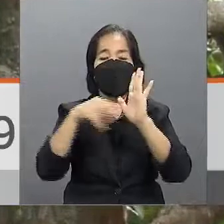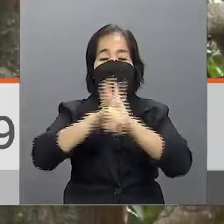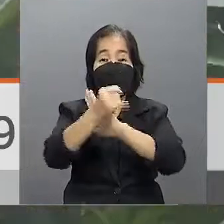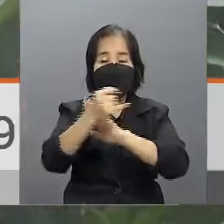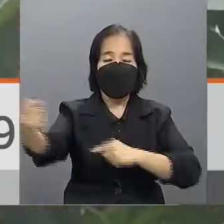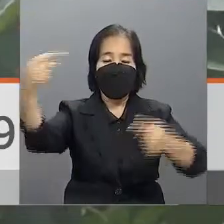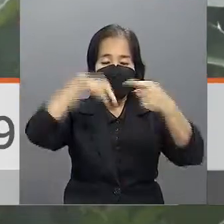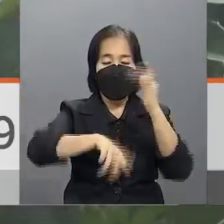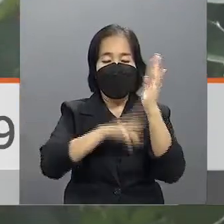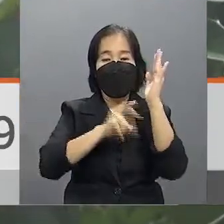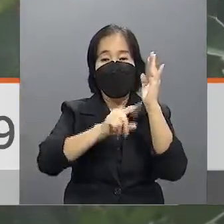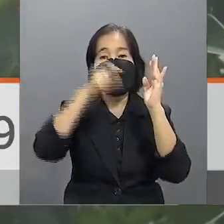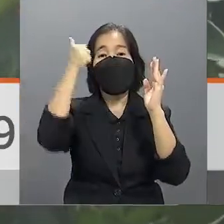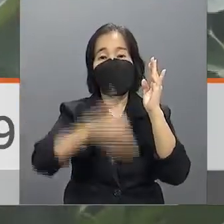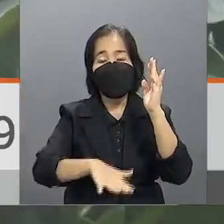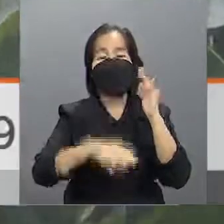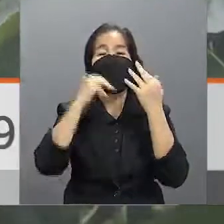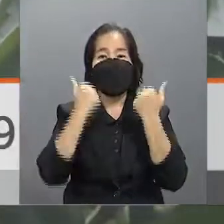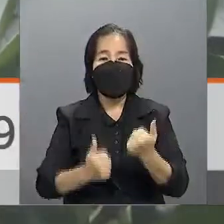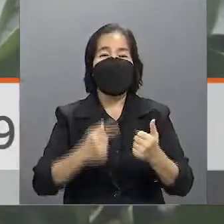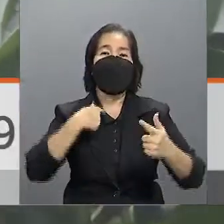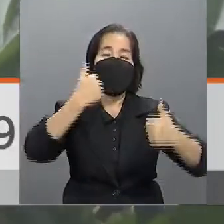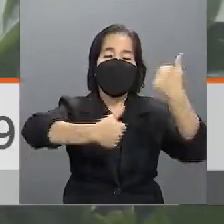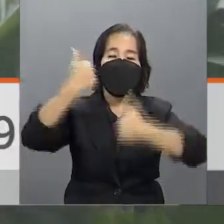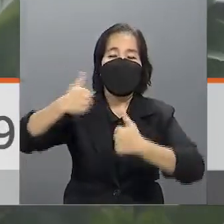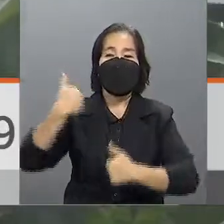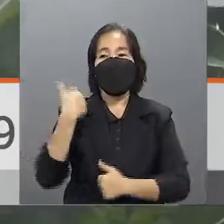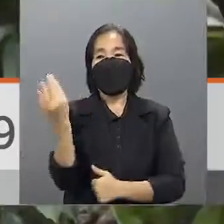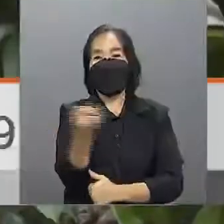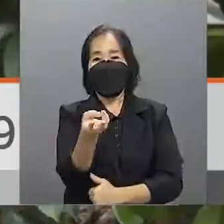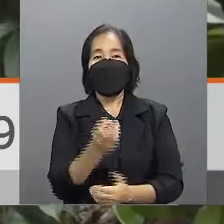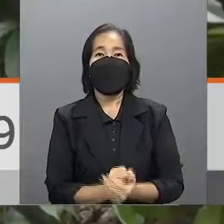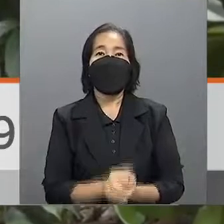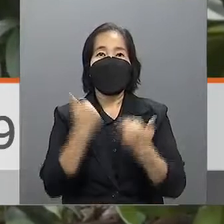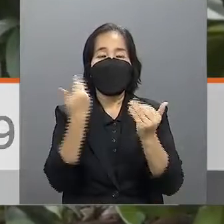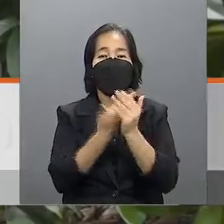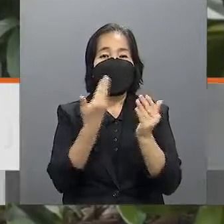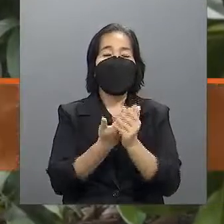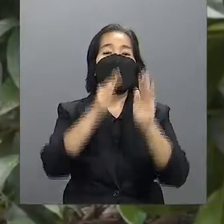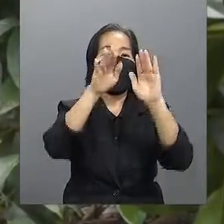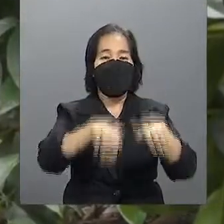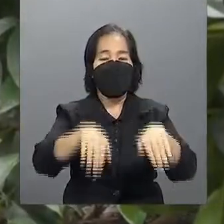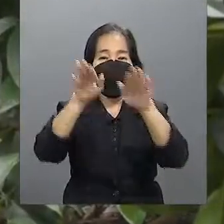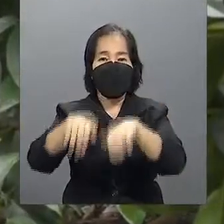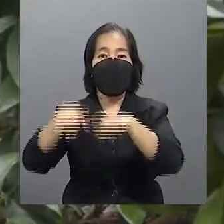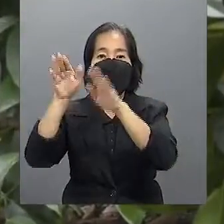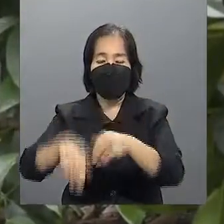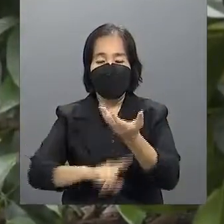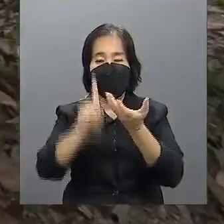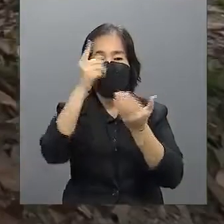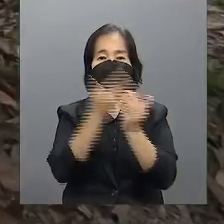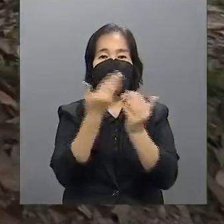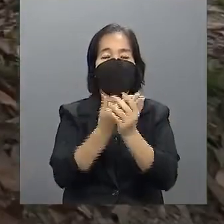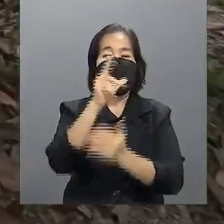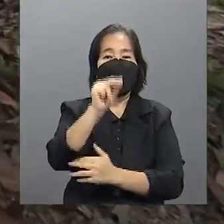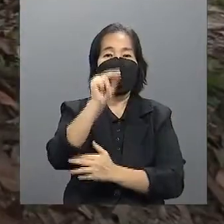ผลให้เกิดการแข่งขันน้อยลงตามไปด้วยราคามังคุดตกต่ำอยู่ที่กิโลกรัมละ35บาทตั้งแต่เริ่มต้นฤ